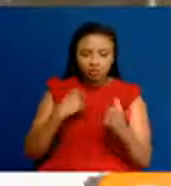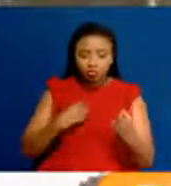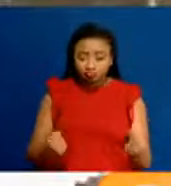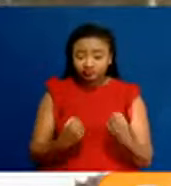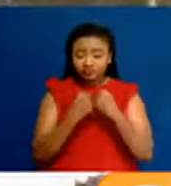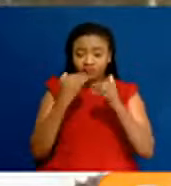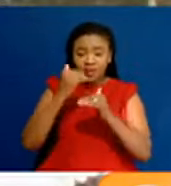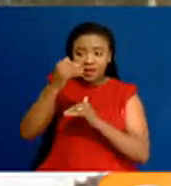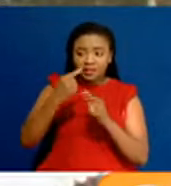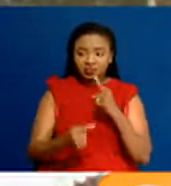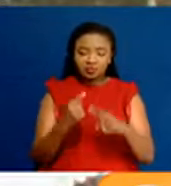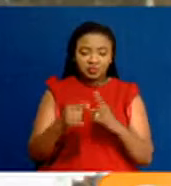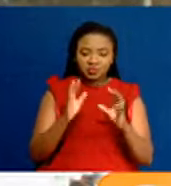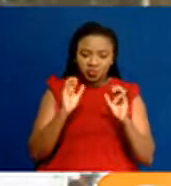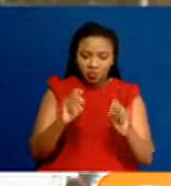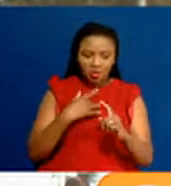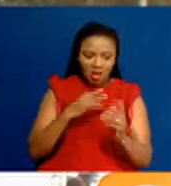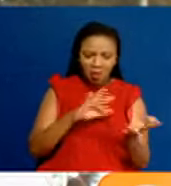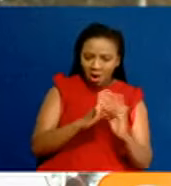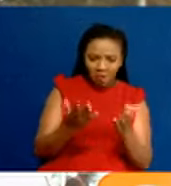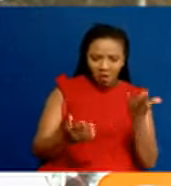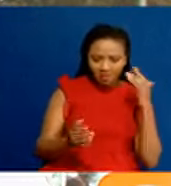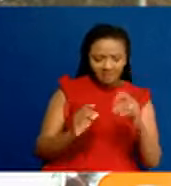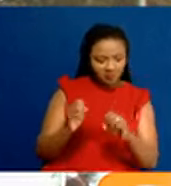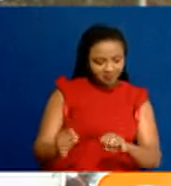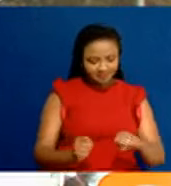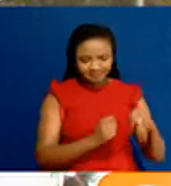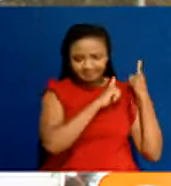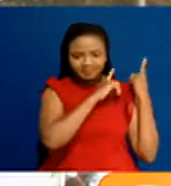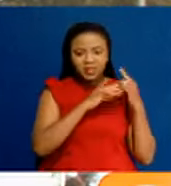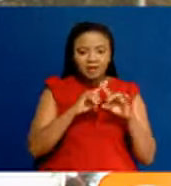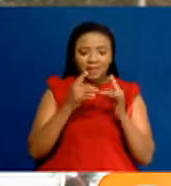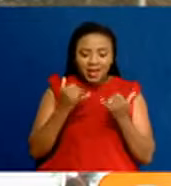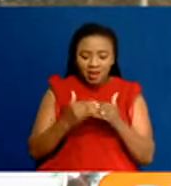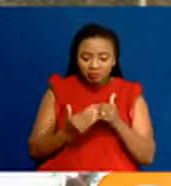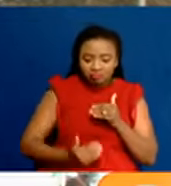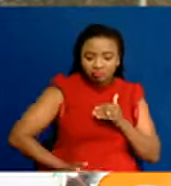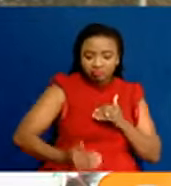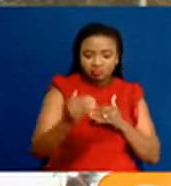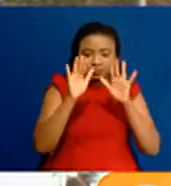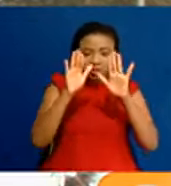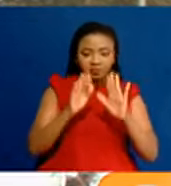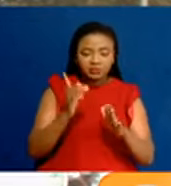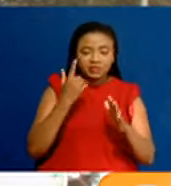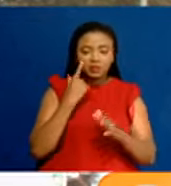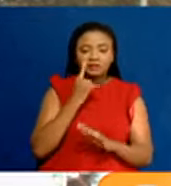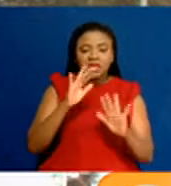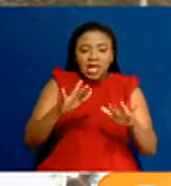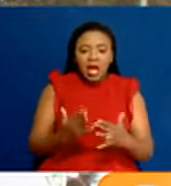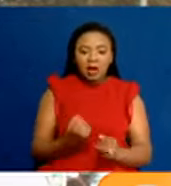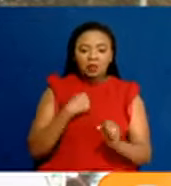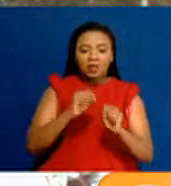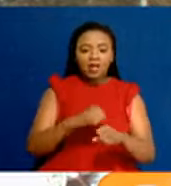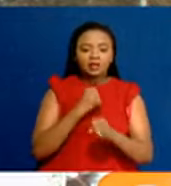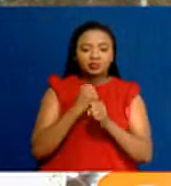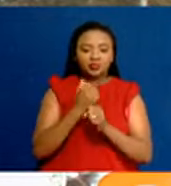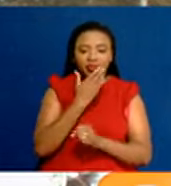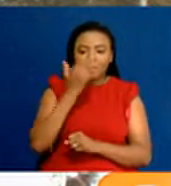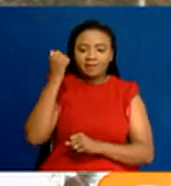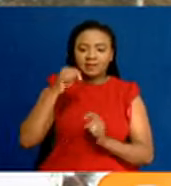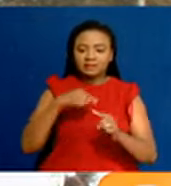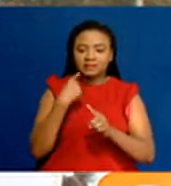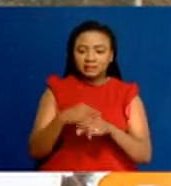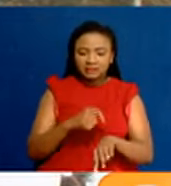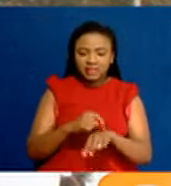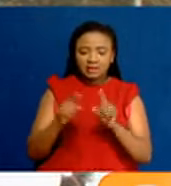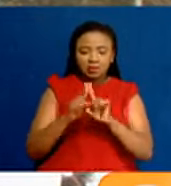ujao. That is behind us. The most important thing is how we will do our best this season and make sure we win the league again